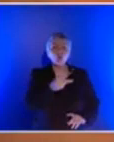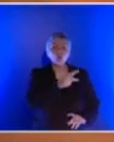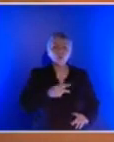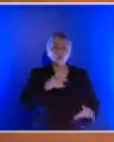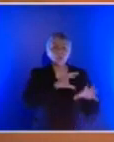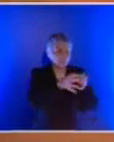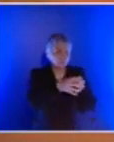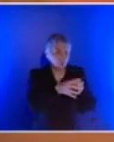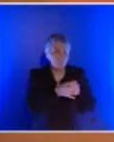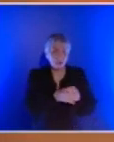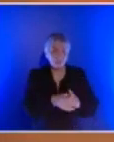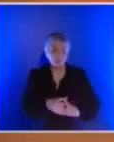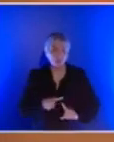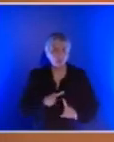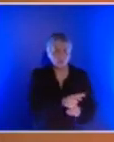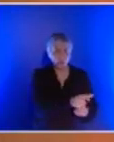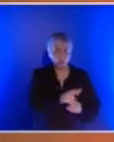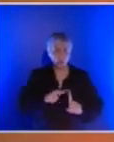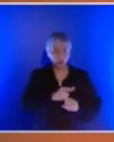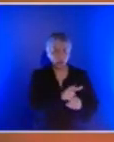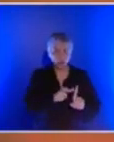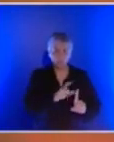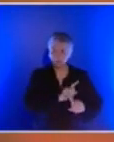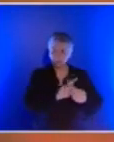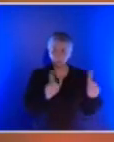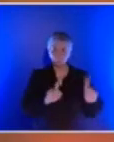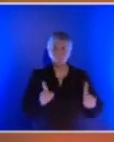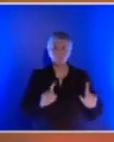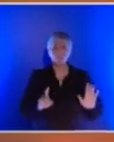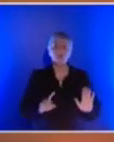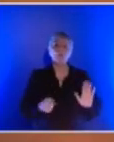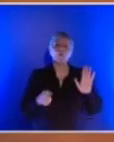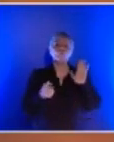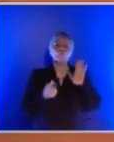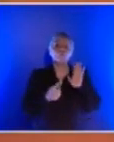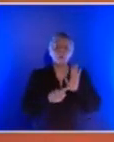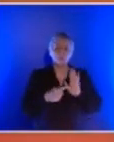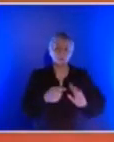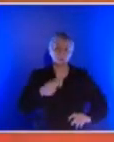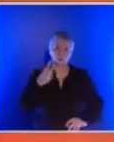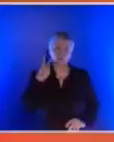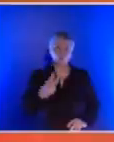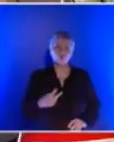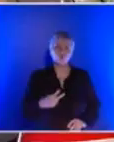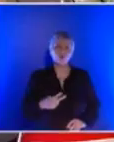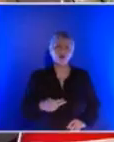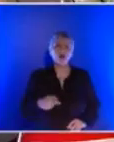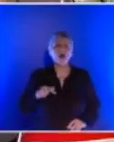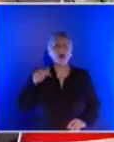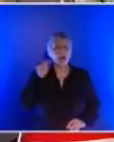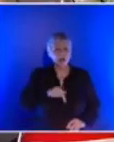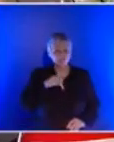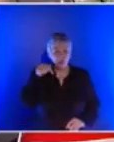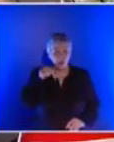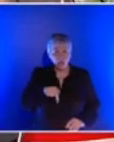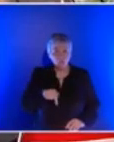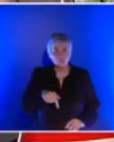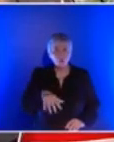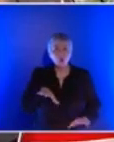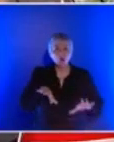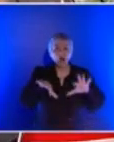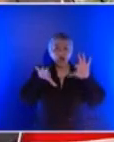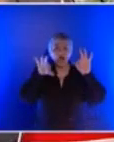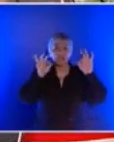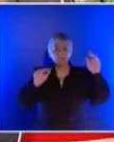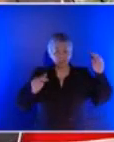θα αποτελέσει μια μετάβαση με τεράστιες κοινωνικές συγκρούσεις. Άρα η θέση μας είναι στον